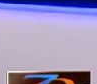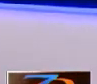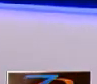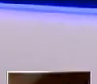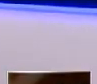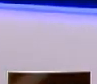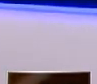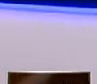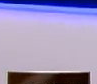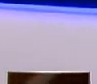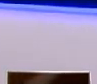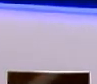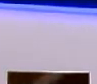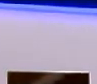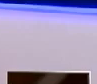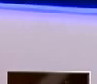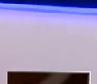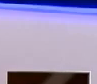sabtu 18